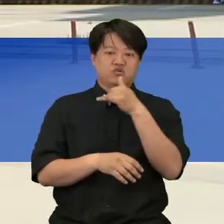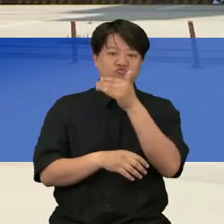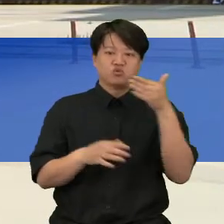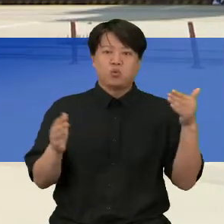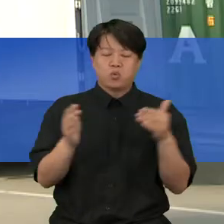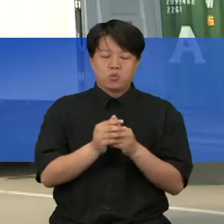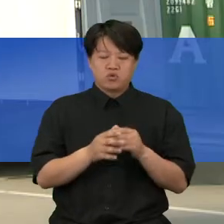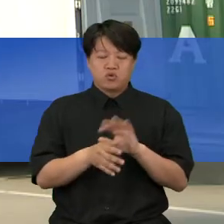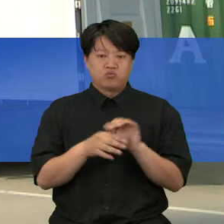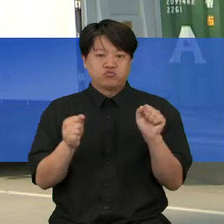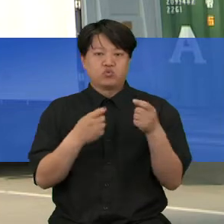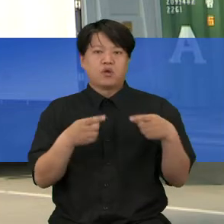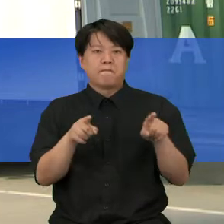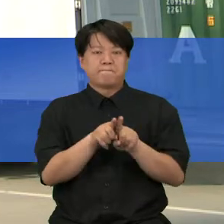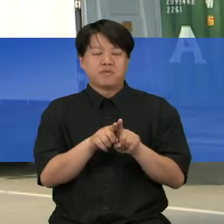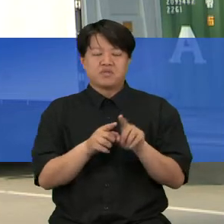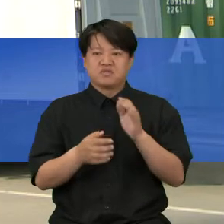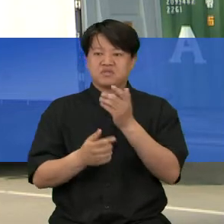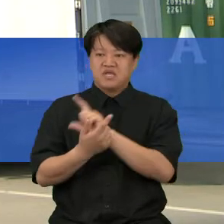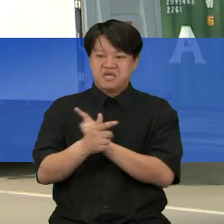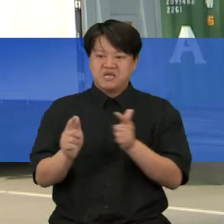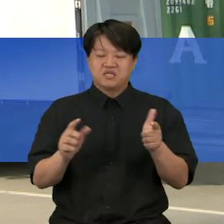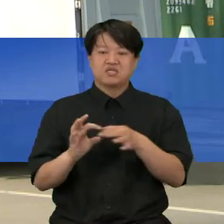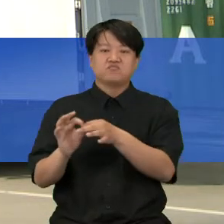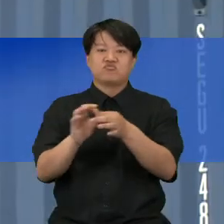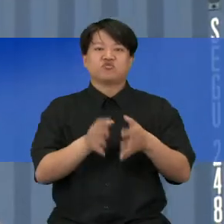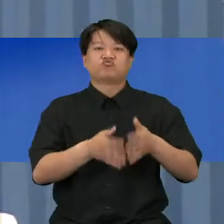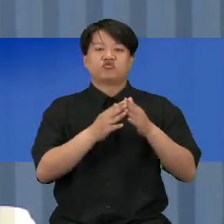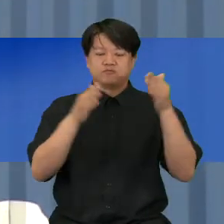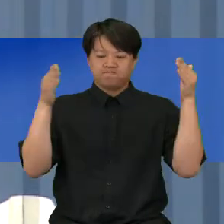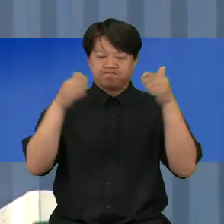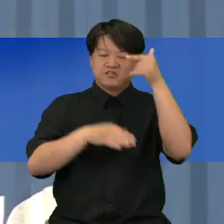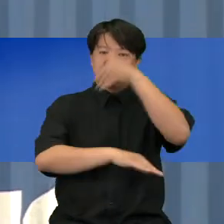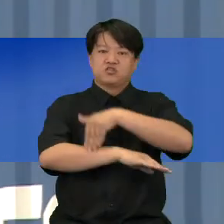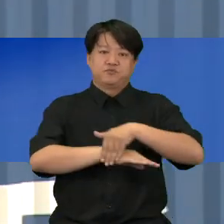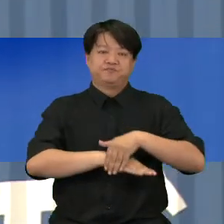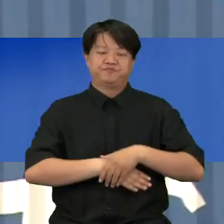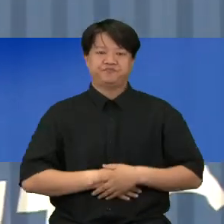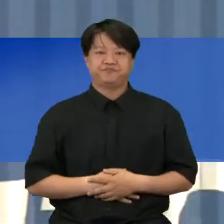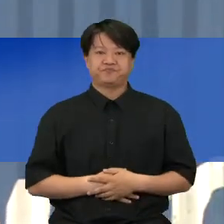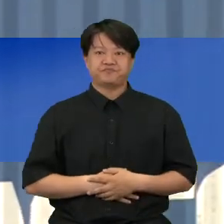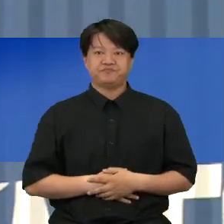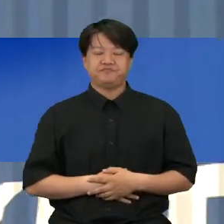수 있도록 경북도와 더불어 다양한 인프라 구축에도 총력을 기울일 예정입니다.